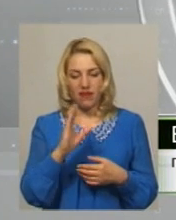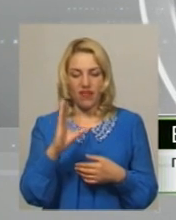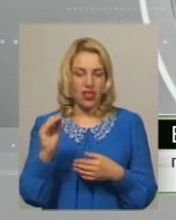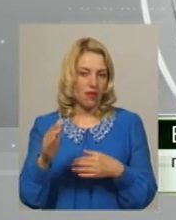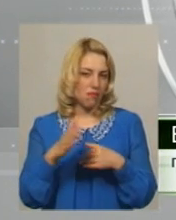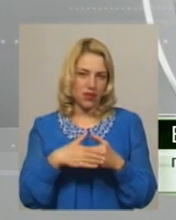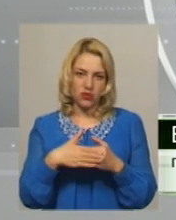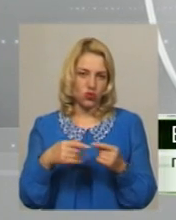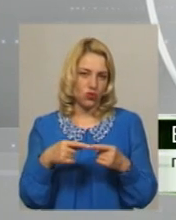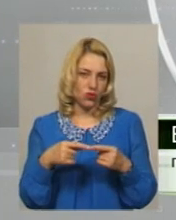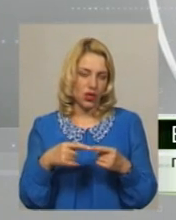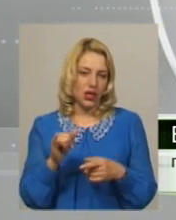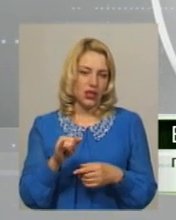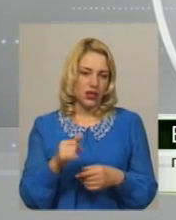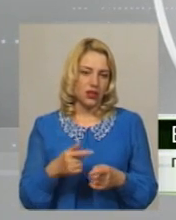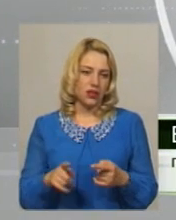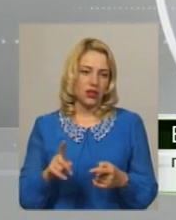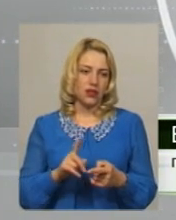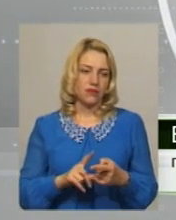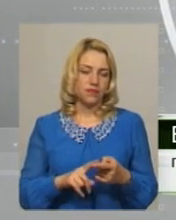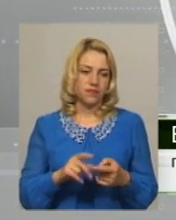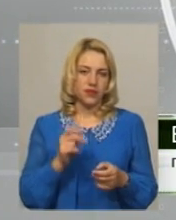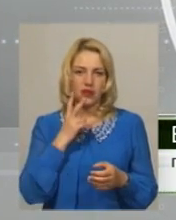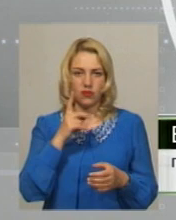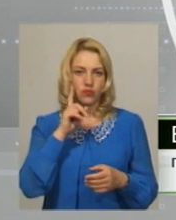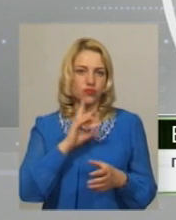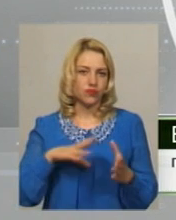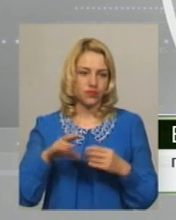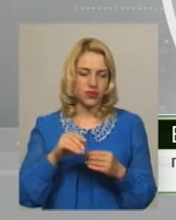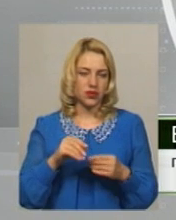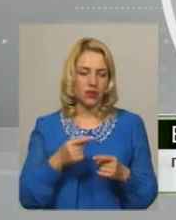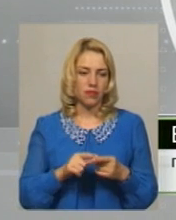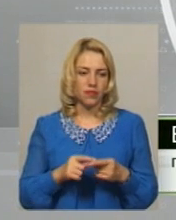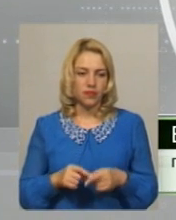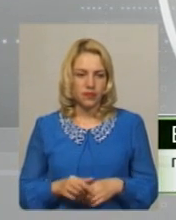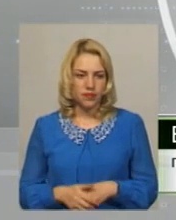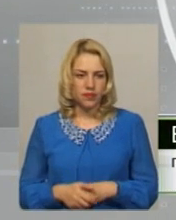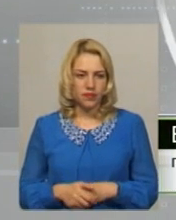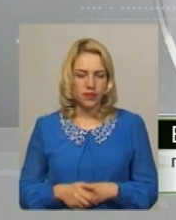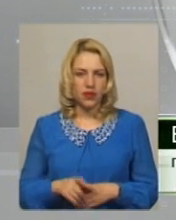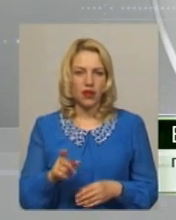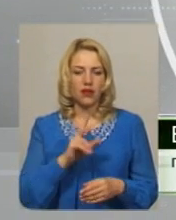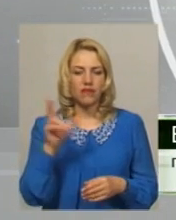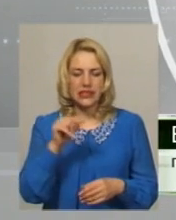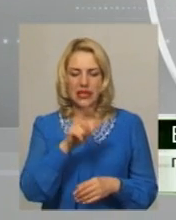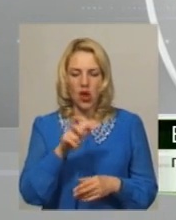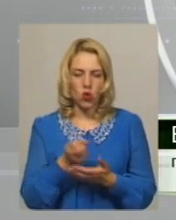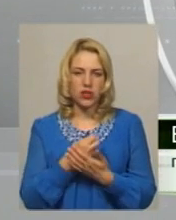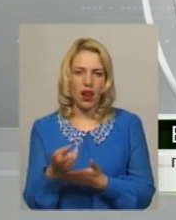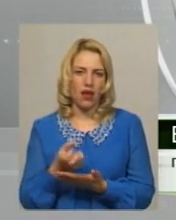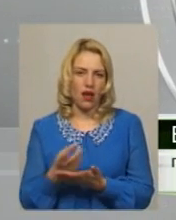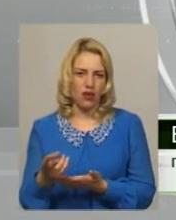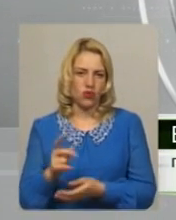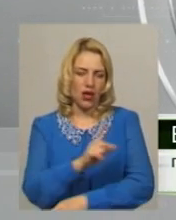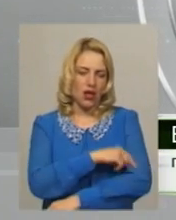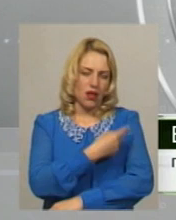однозначно, то, що всі діагностуються в Рівному і на операції лягають в Рівне більше. Дороги